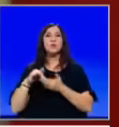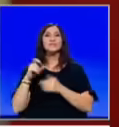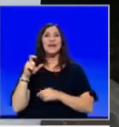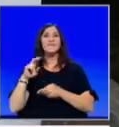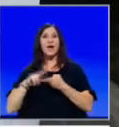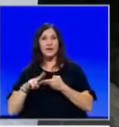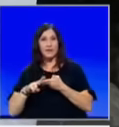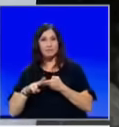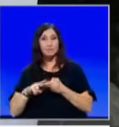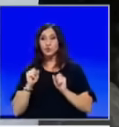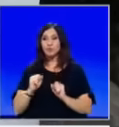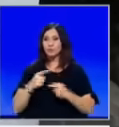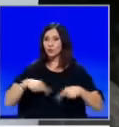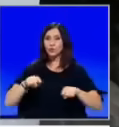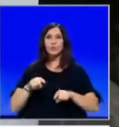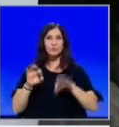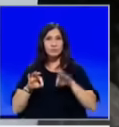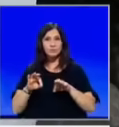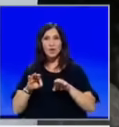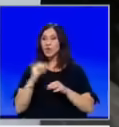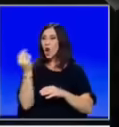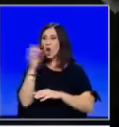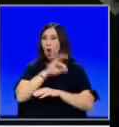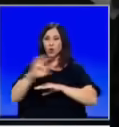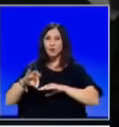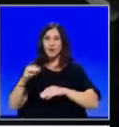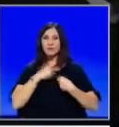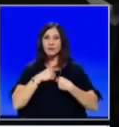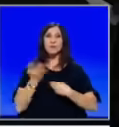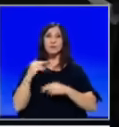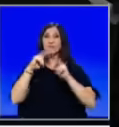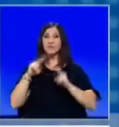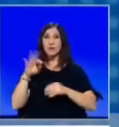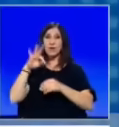регионалните избори да очертаят нагласите преди федералния вот в Германия до година.